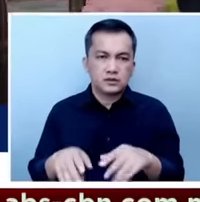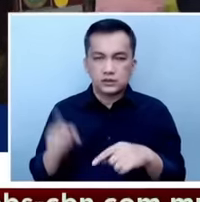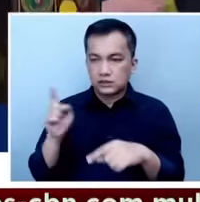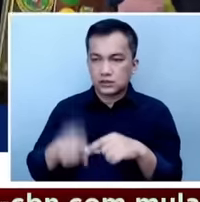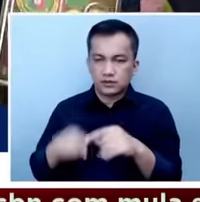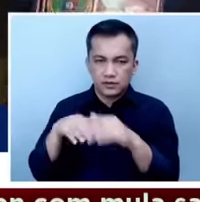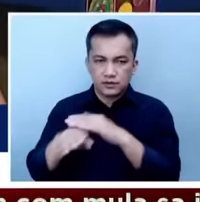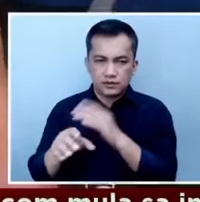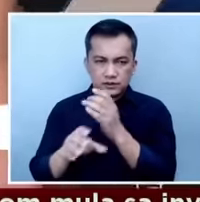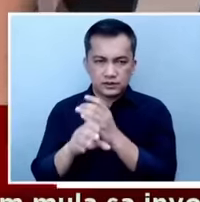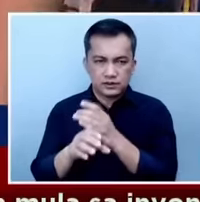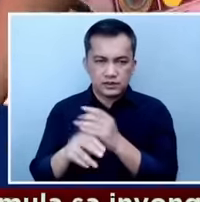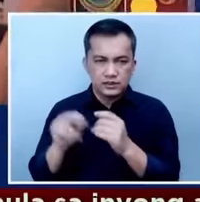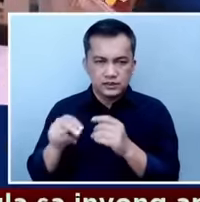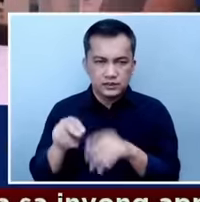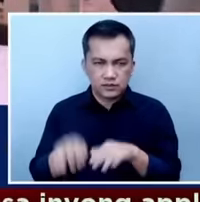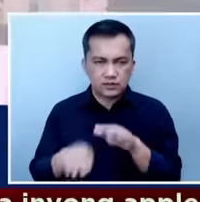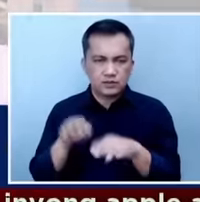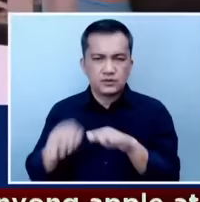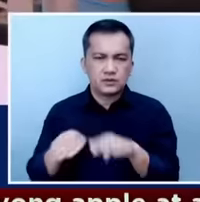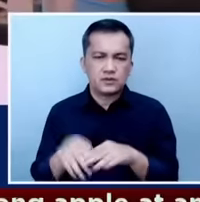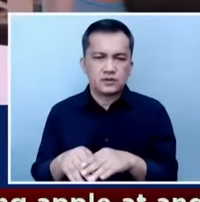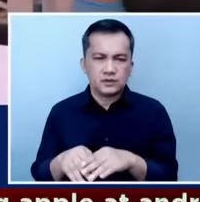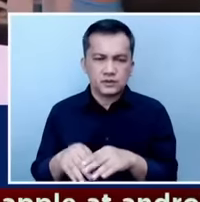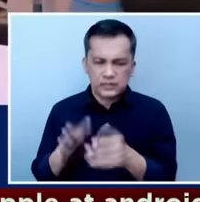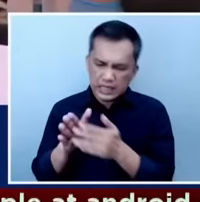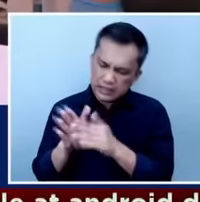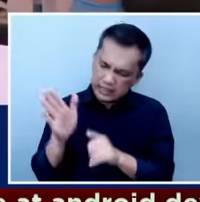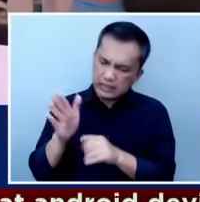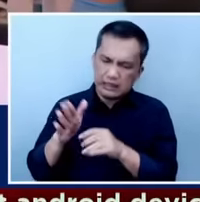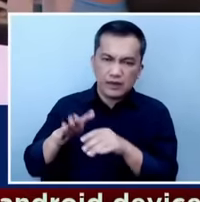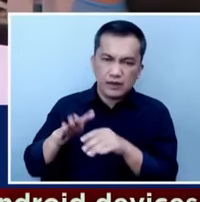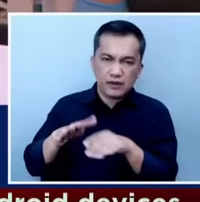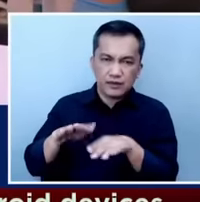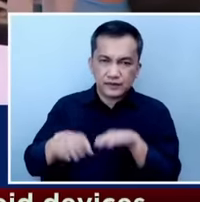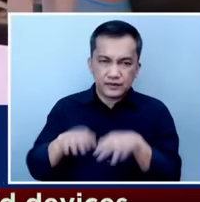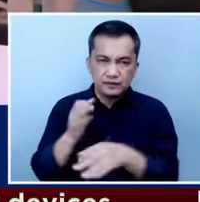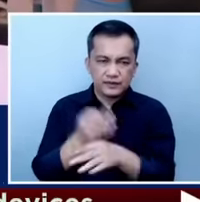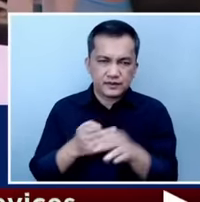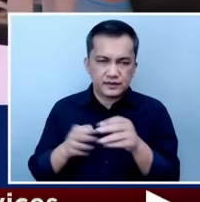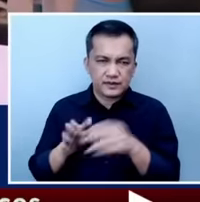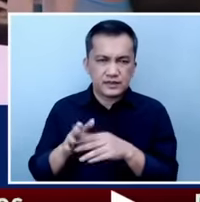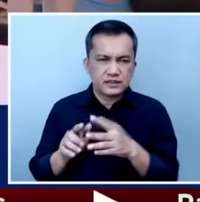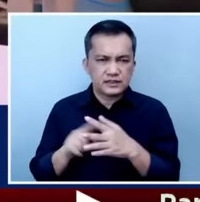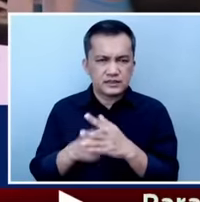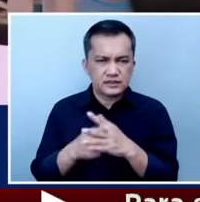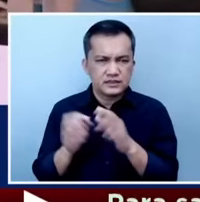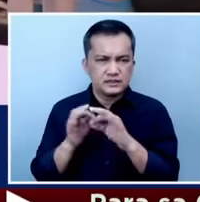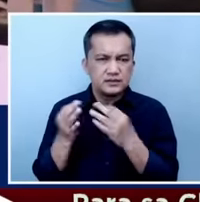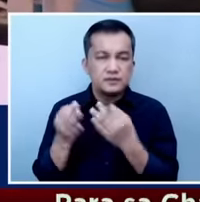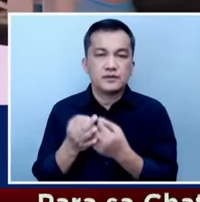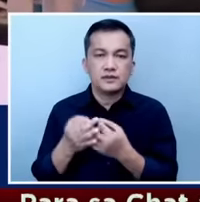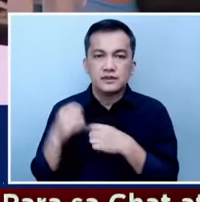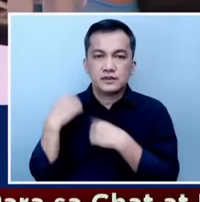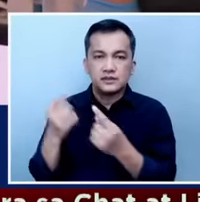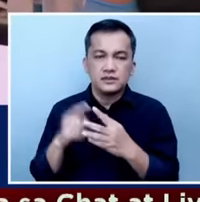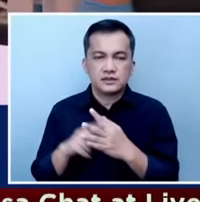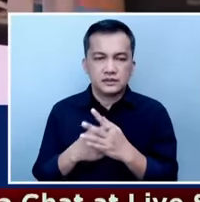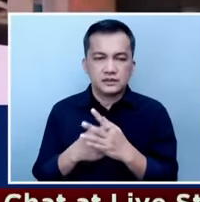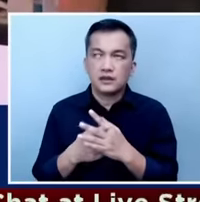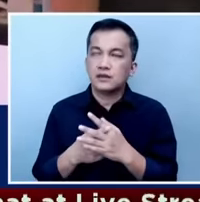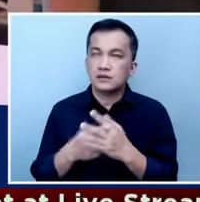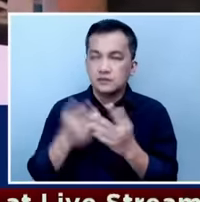talagang maglakad and ayun na paltusan ako. Nag-start yun sa family ko since nagkasakit sila,